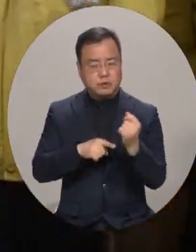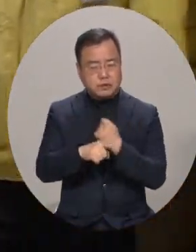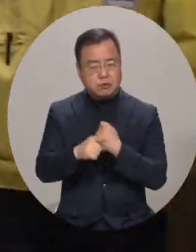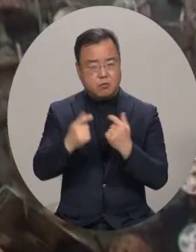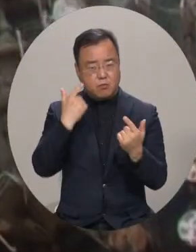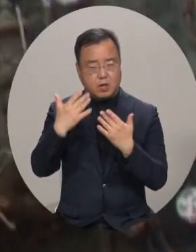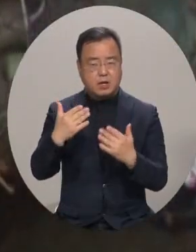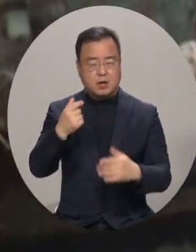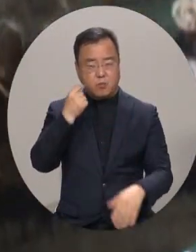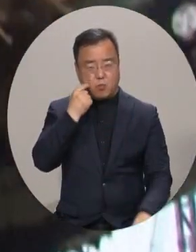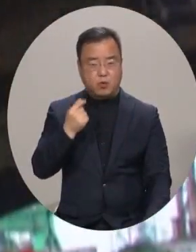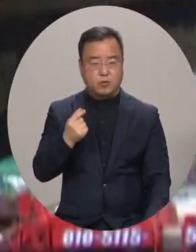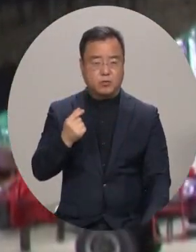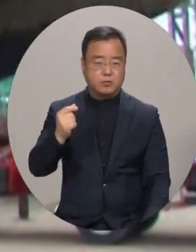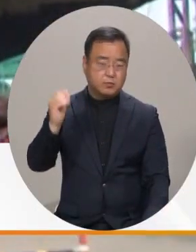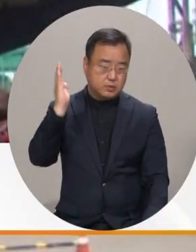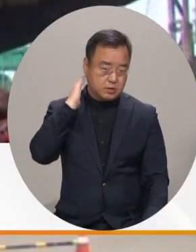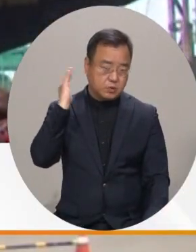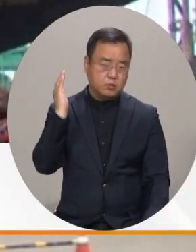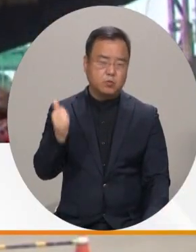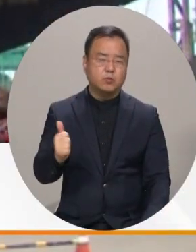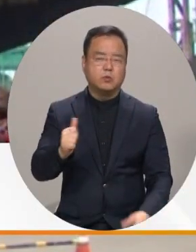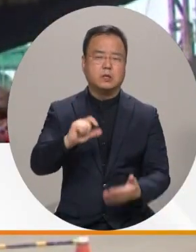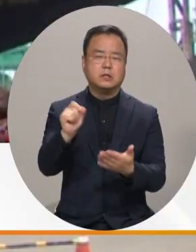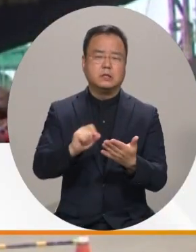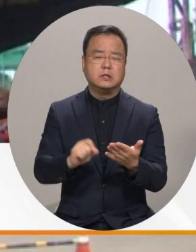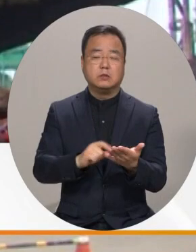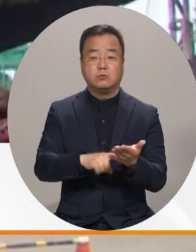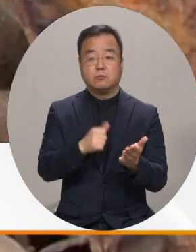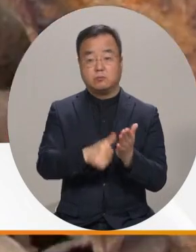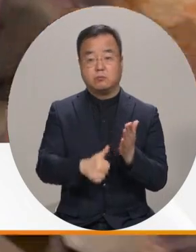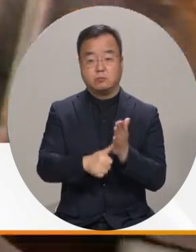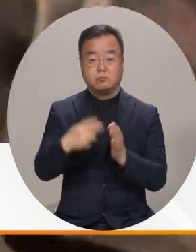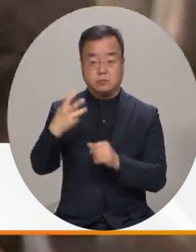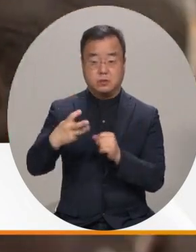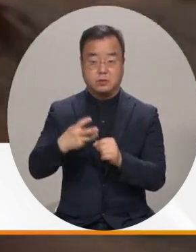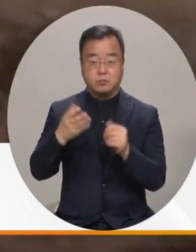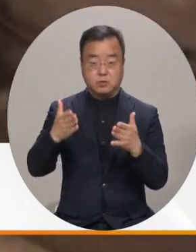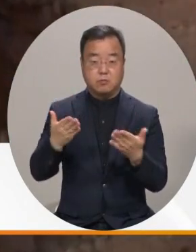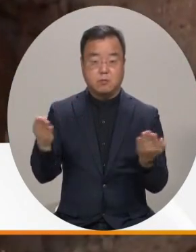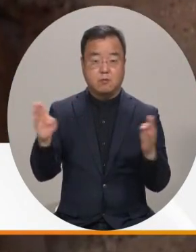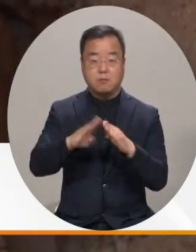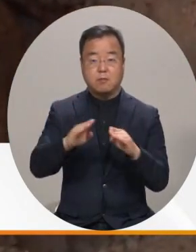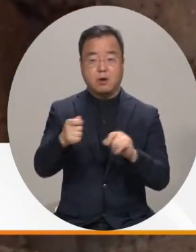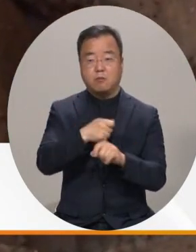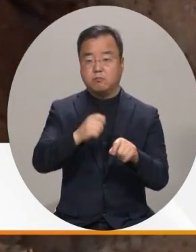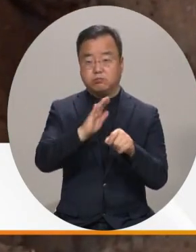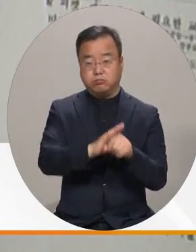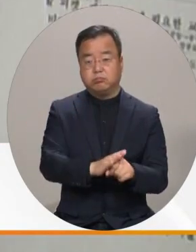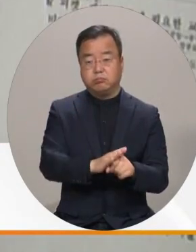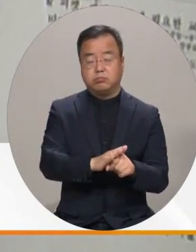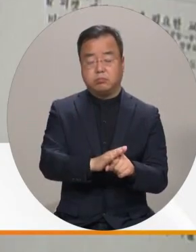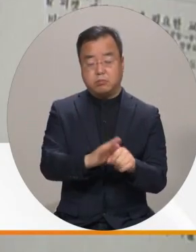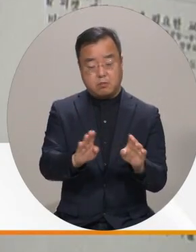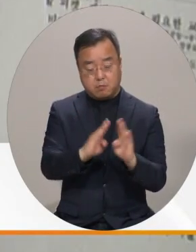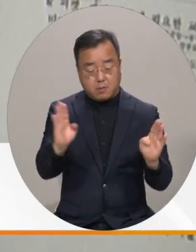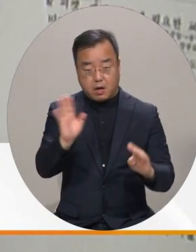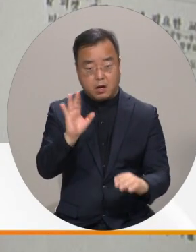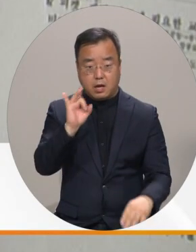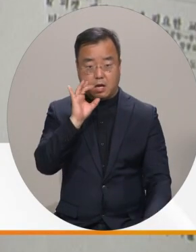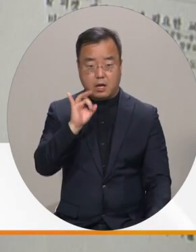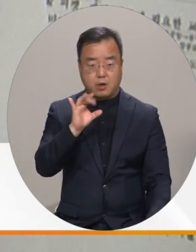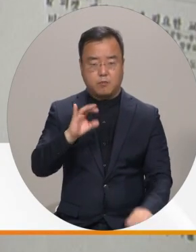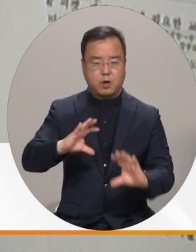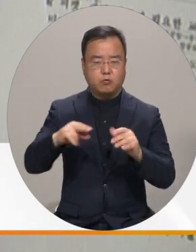못했습니다 그리고 대통령 기록물도 30년간 봉인돼 버려 가지고 꺼내 볼 수가 없 없 그리고 국정원이나 정복기가